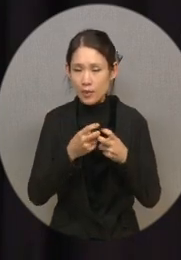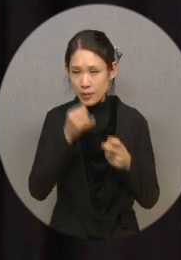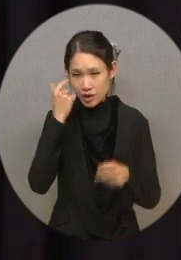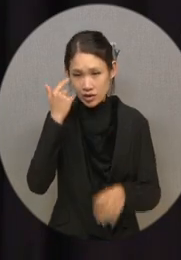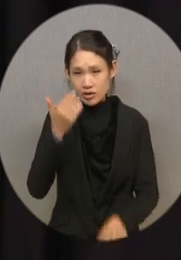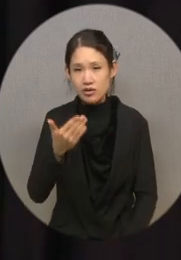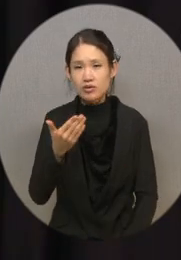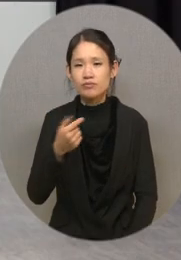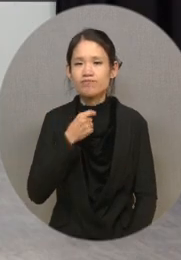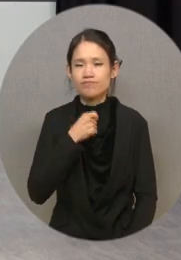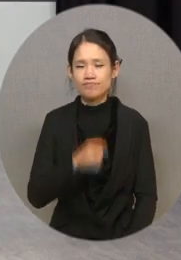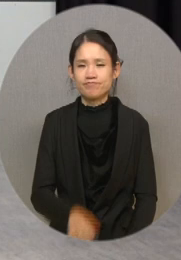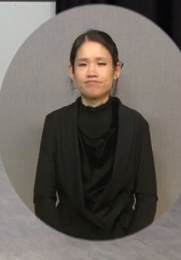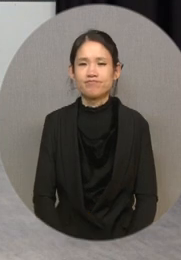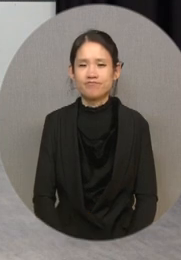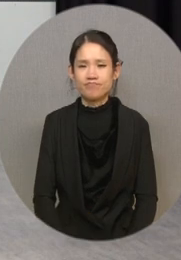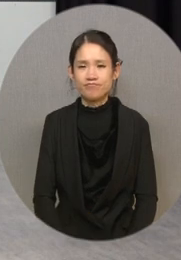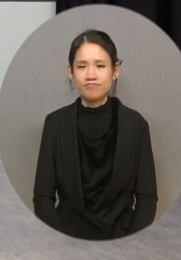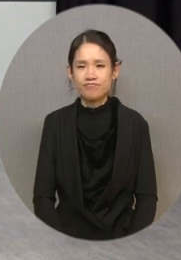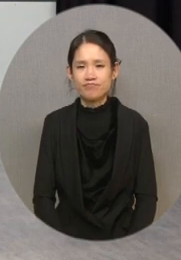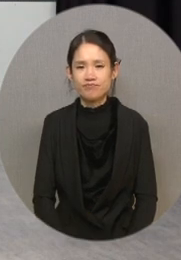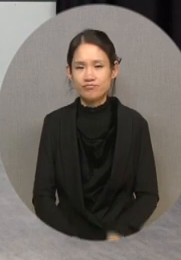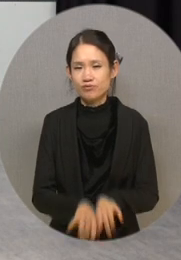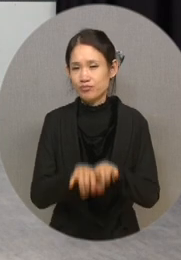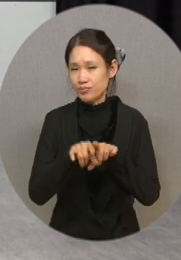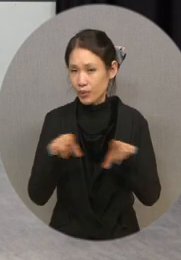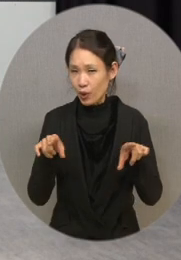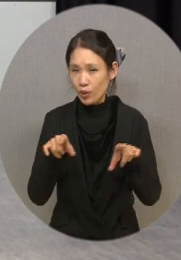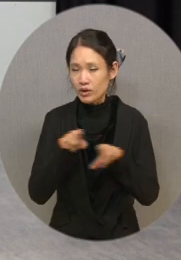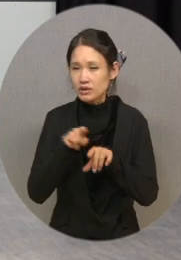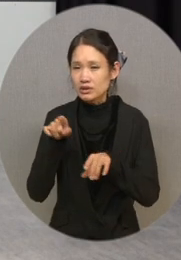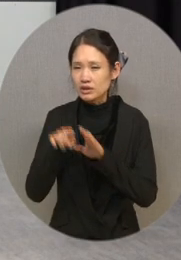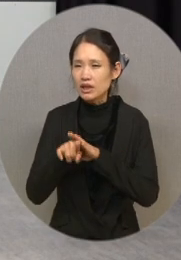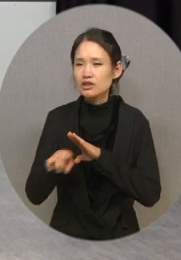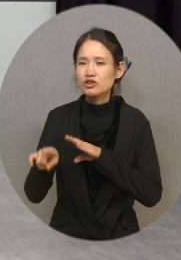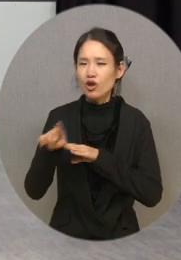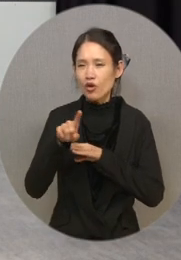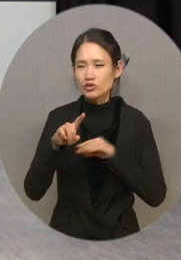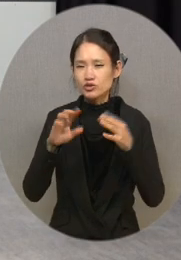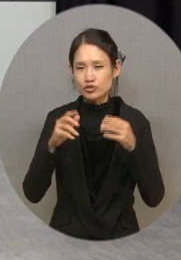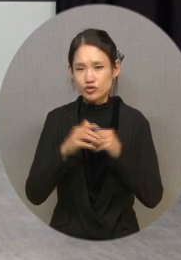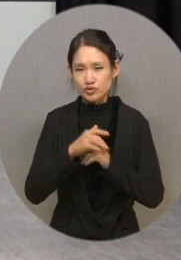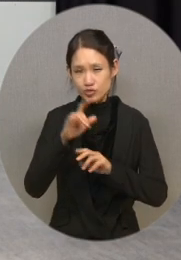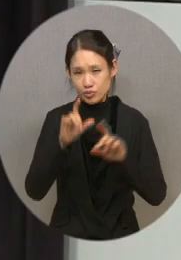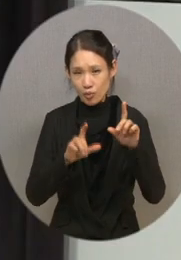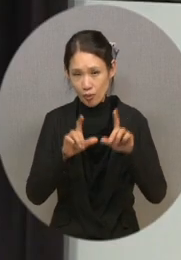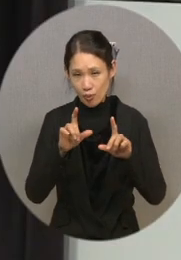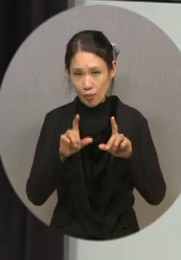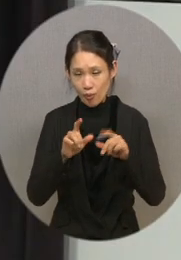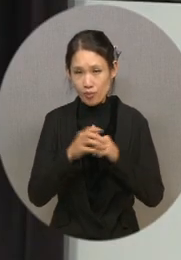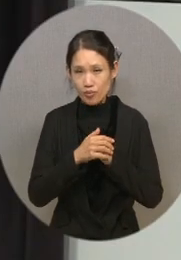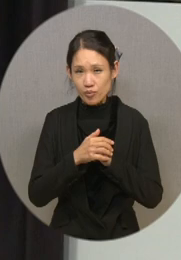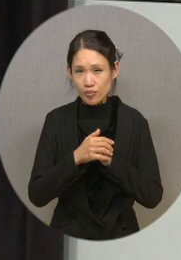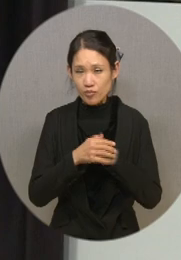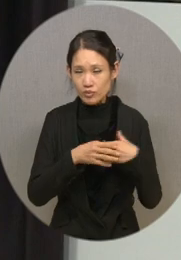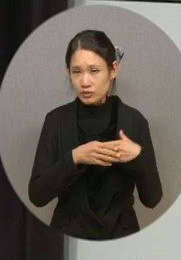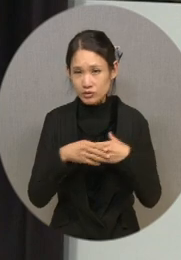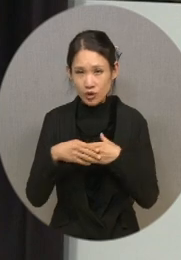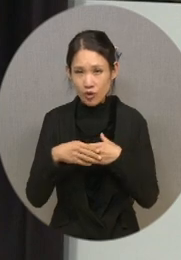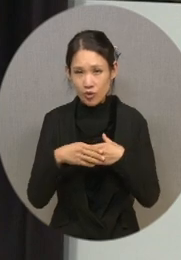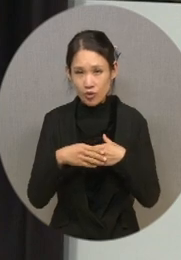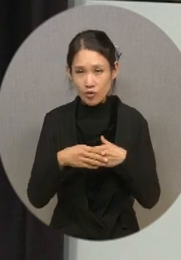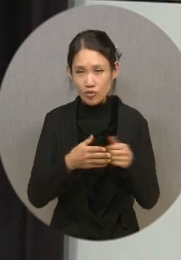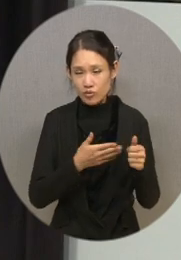그렇게 묻고 싶어요. 되게 보통의 이제 그 선진국의 어떤 그 척도라고 할까요?